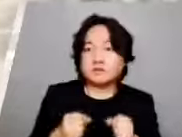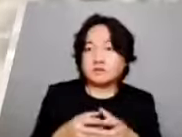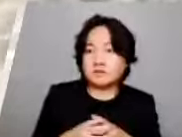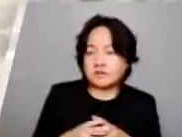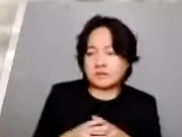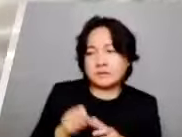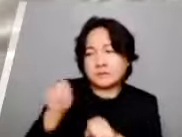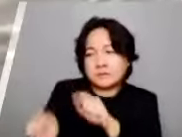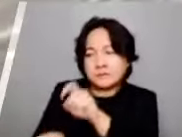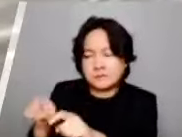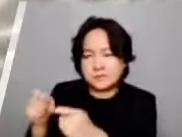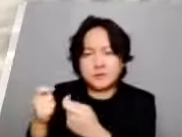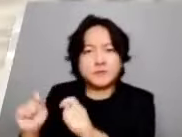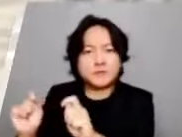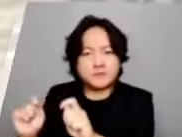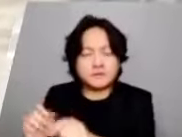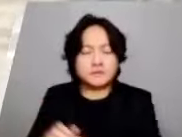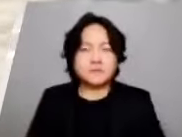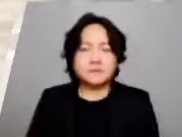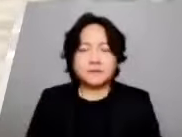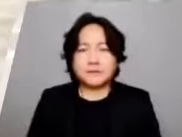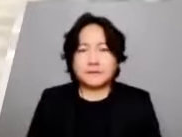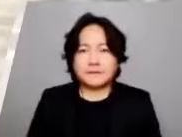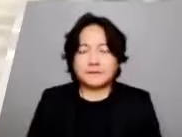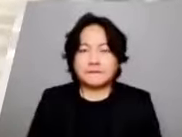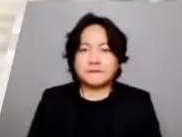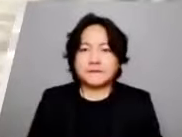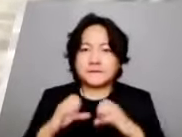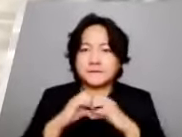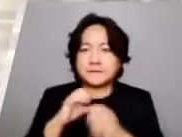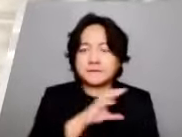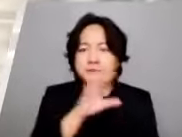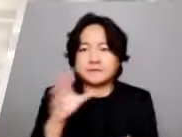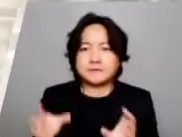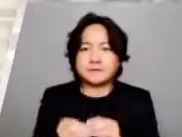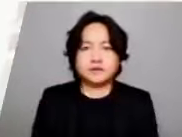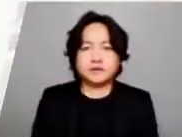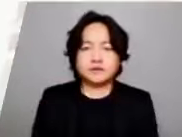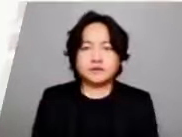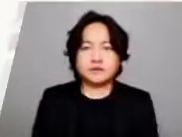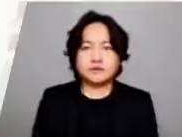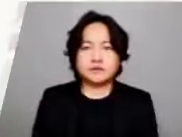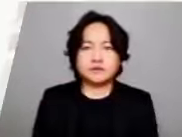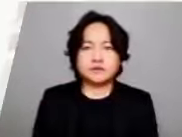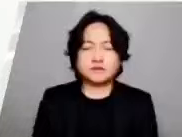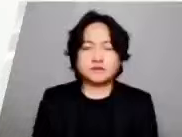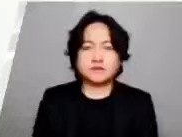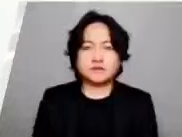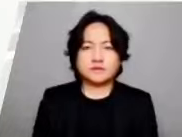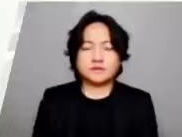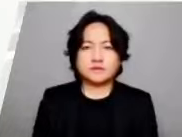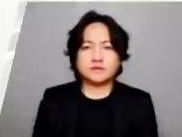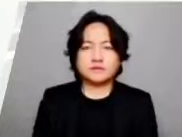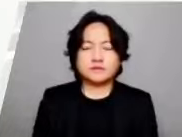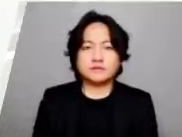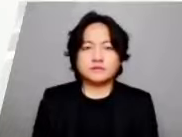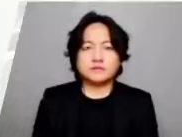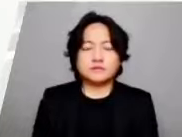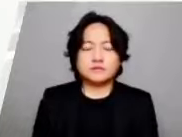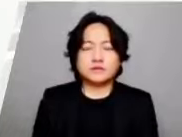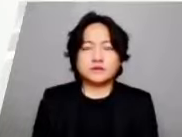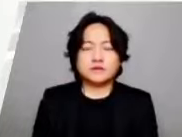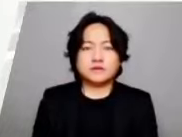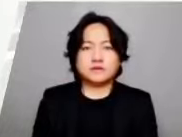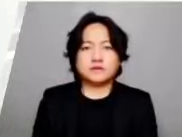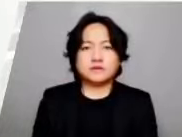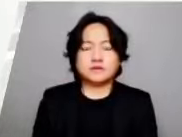pang inireklamo. Chino Gaston nagbabalita para sa GMA Integrated News. Mungkahi ni Senator Risa Ontiveros ang Committee